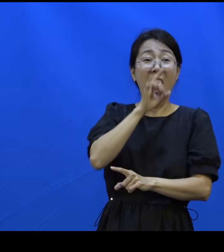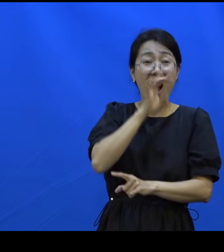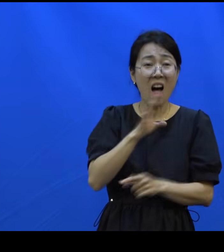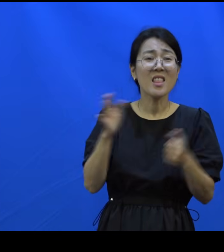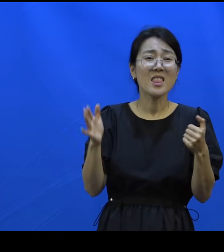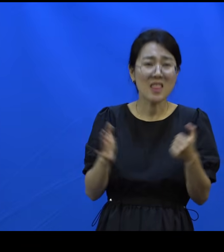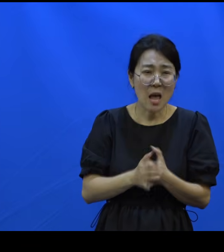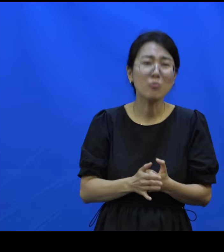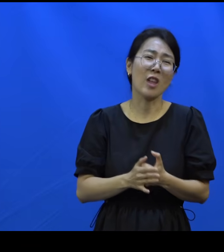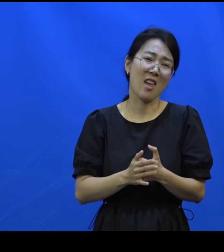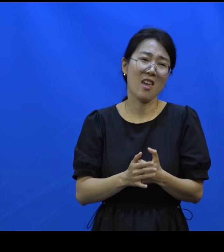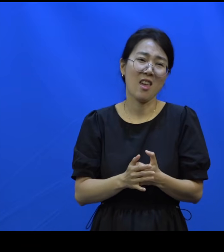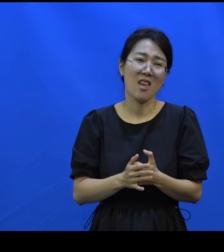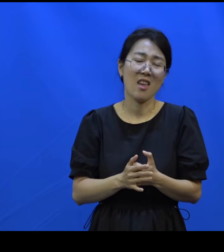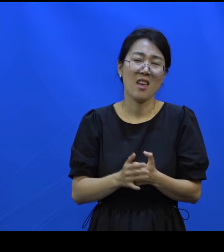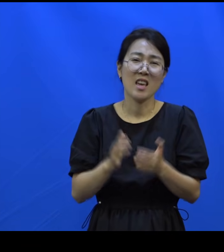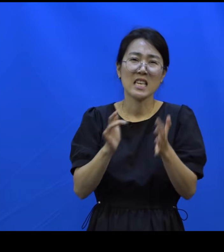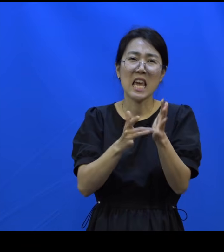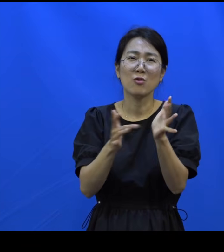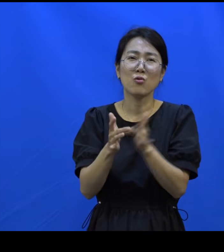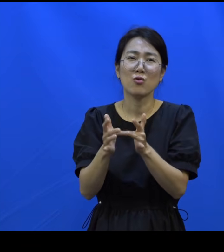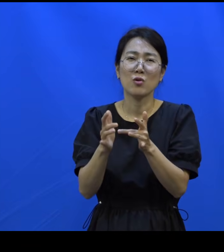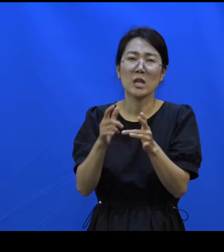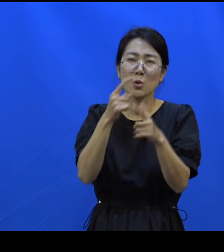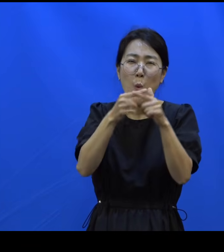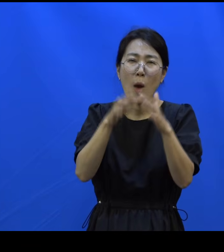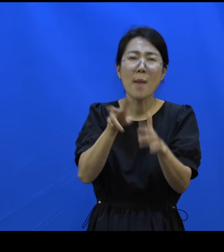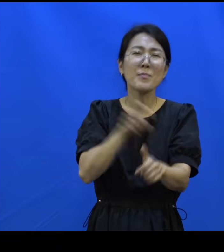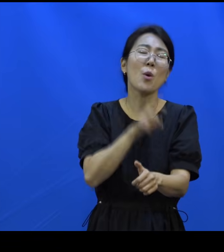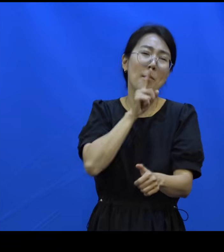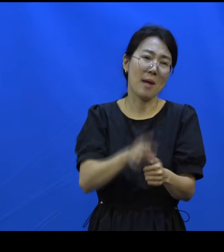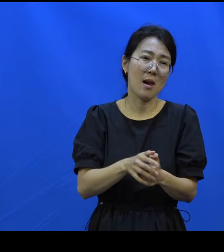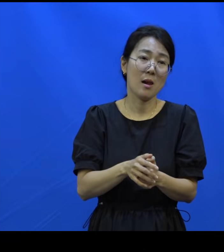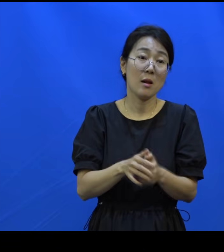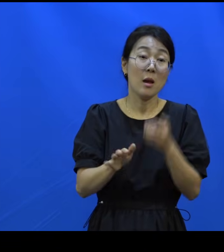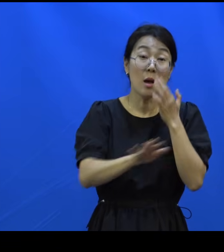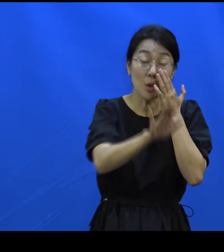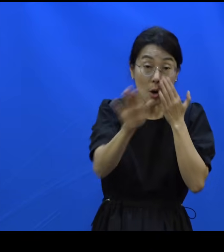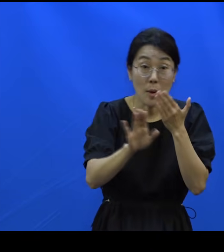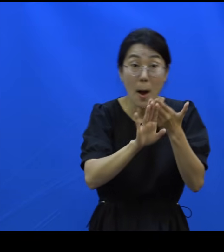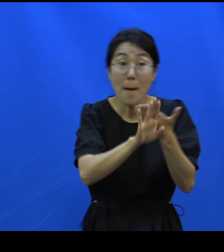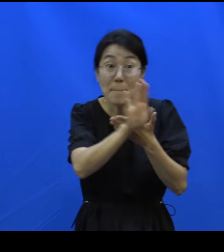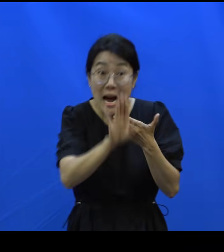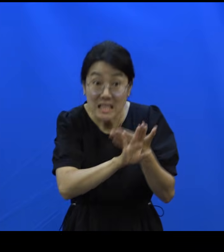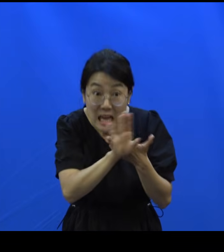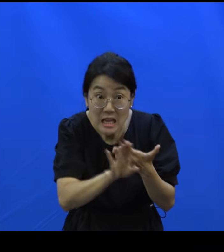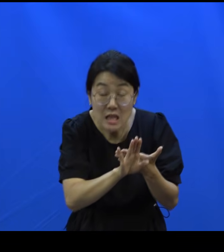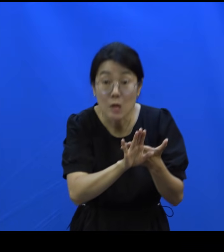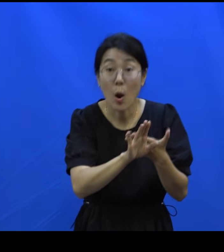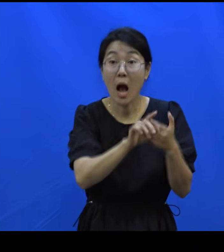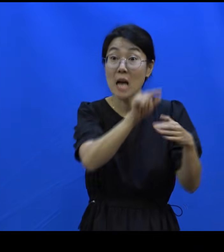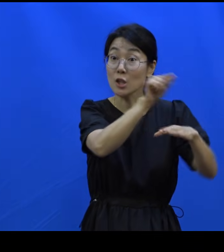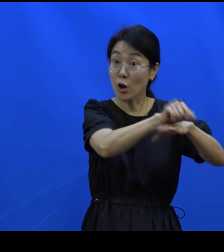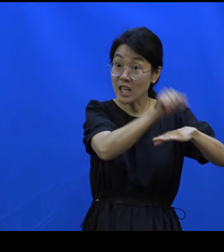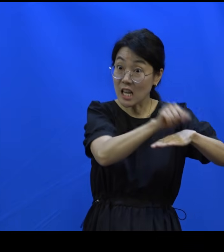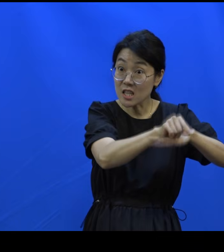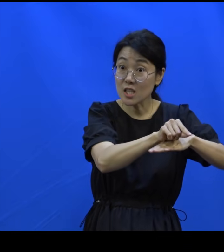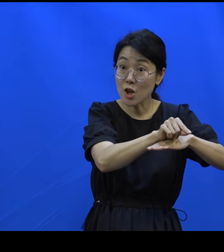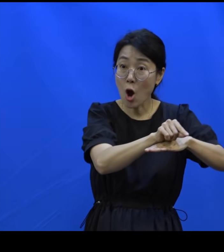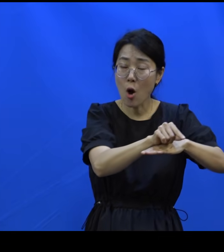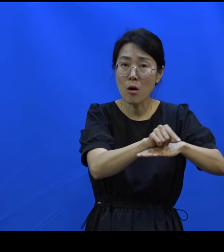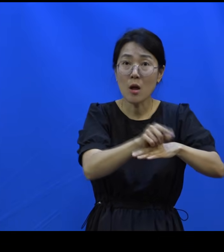않습니다. 여러분, 서기관과 바리새인들은 규칙을 준수하는 자들이었어요. 그들은 규칙자들이었어요. 그러나 그들은 은혜의 원리를